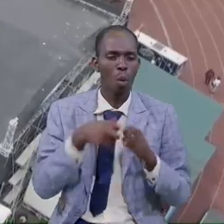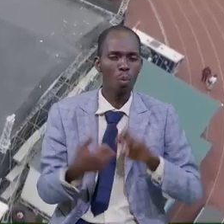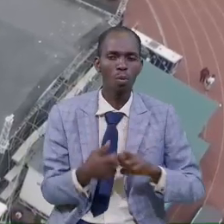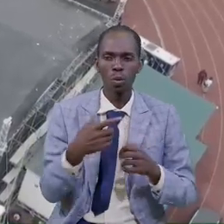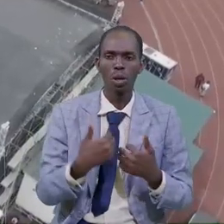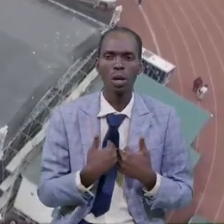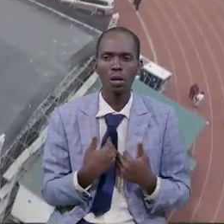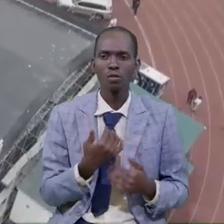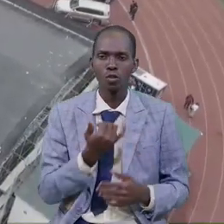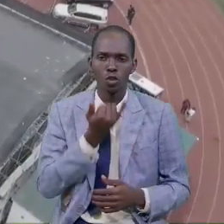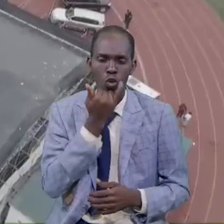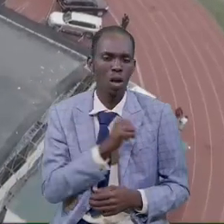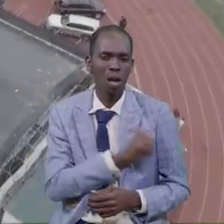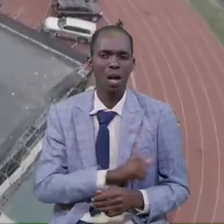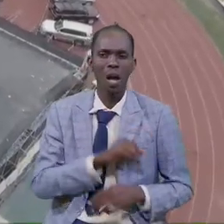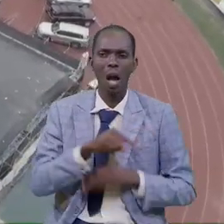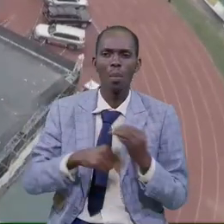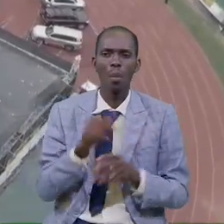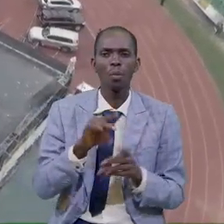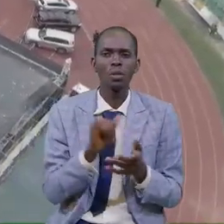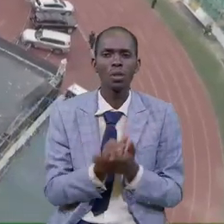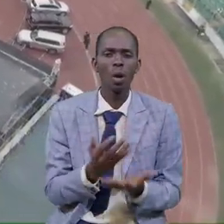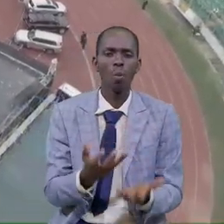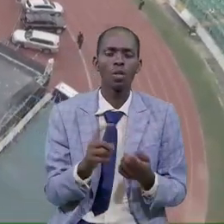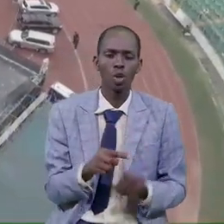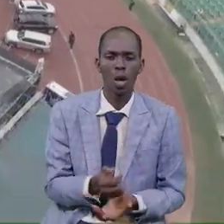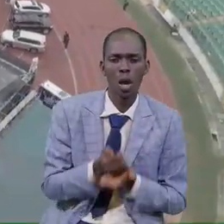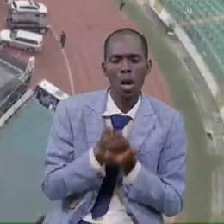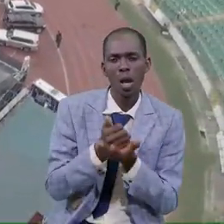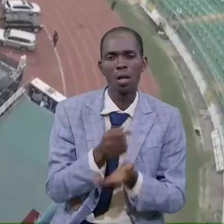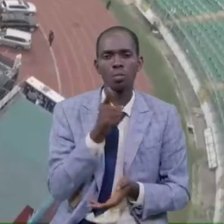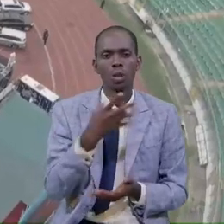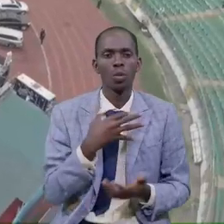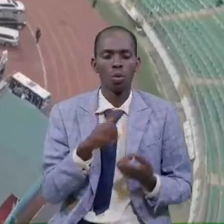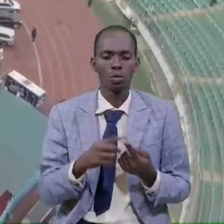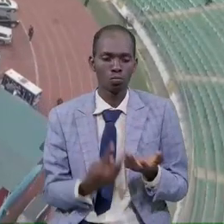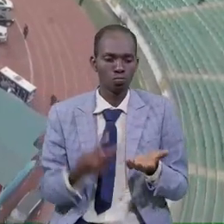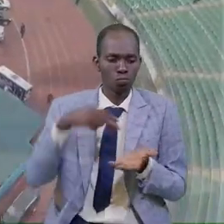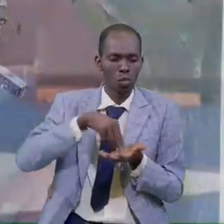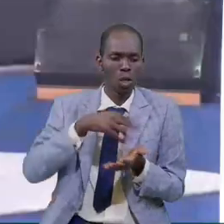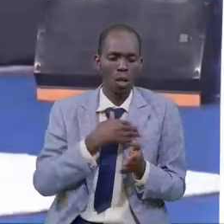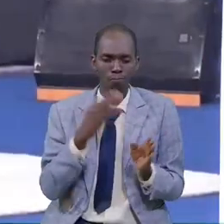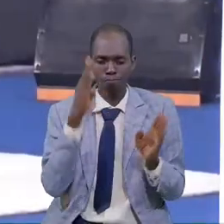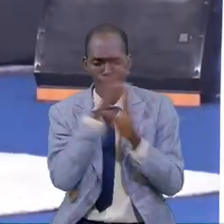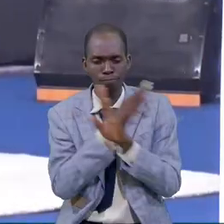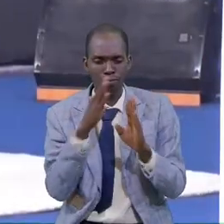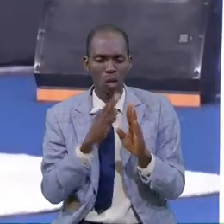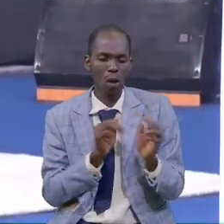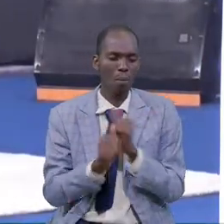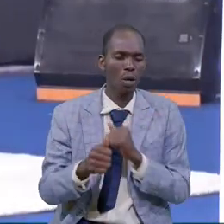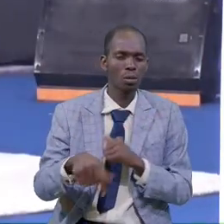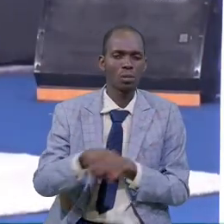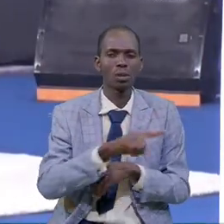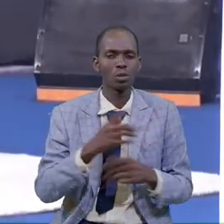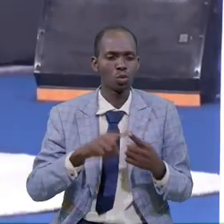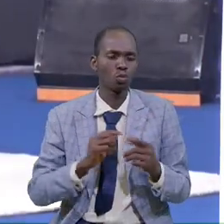même ceux-là qui veulent t'aider, et tu veux te lever et tu veux les dépasser pour aller changer le monde autour de toi.